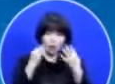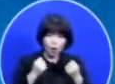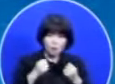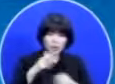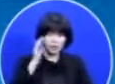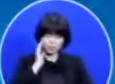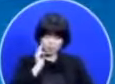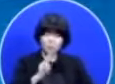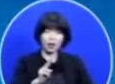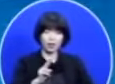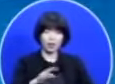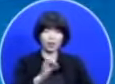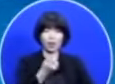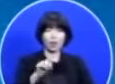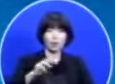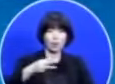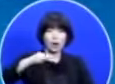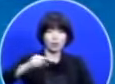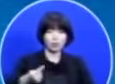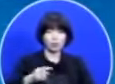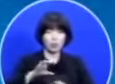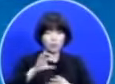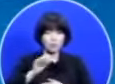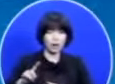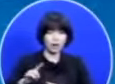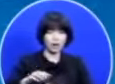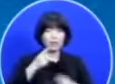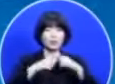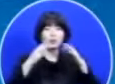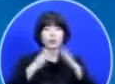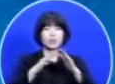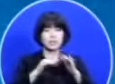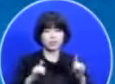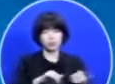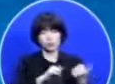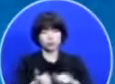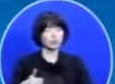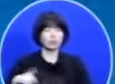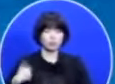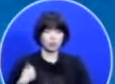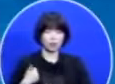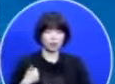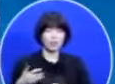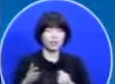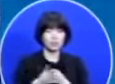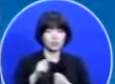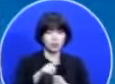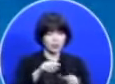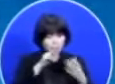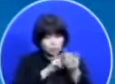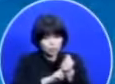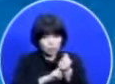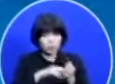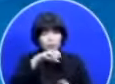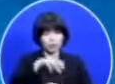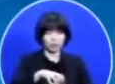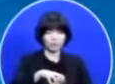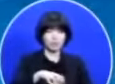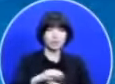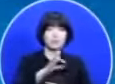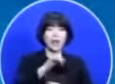그 왈 도박 교인들이 죽어 가는지 몰라요 그래서 그들이 숨어 들어간 곳이 알프스